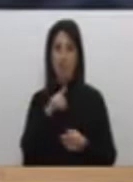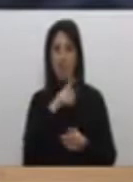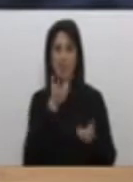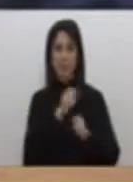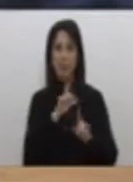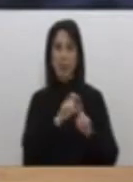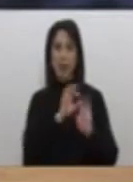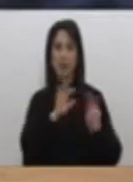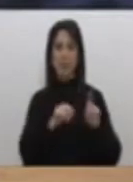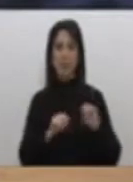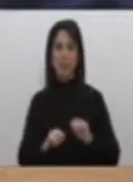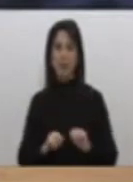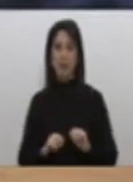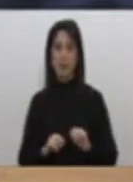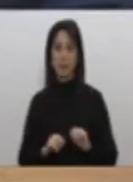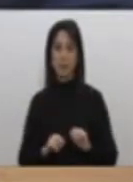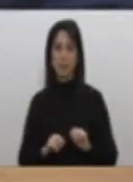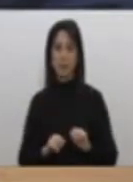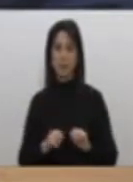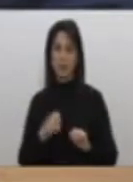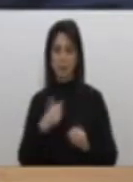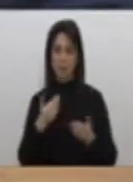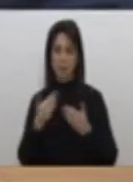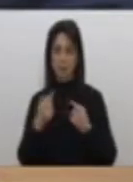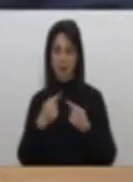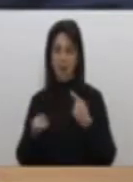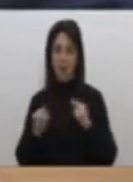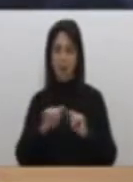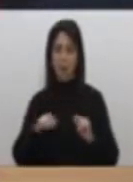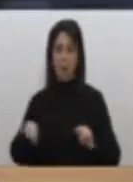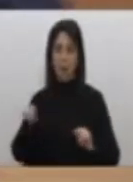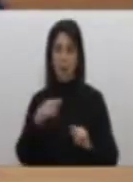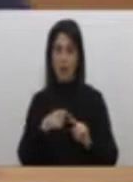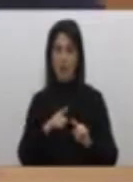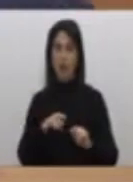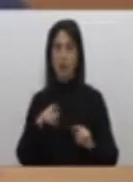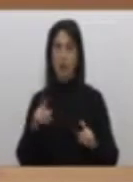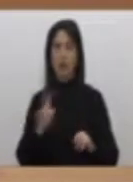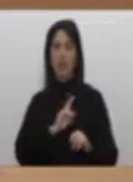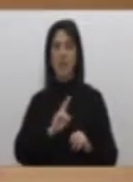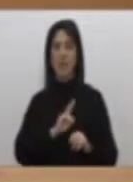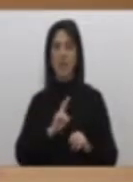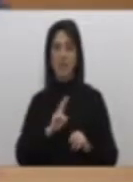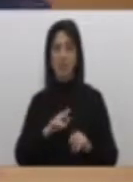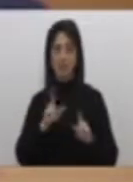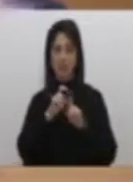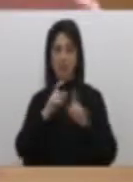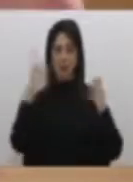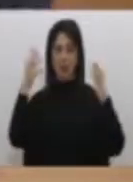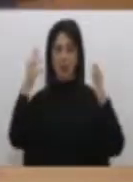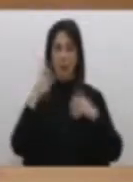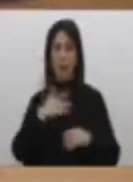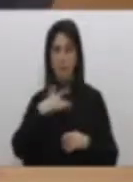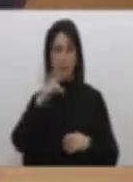es ganxadebao. Ve mimartav radikalur opozitsias. Ai ai, ro gitqvarts kholme, tskhelts'keli sitqvebi. Katsva tkva